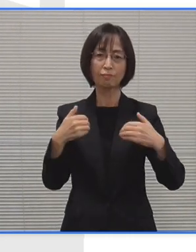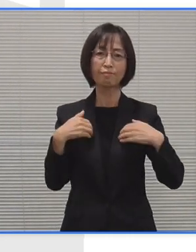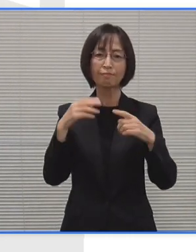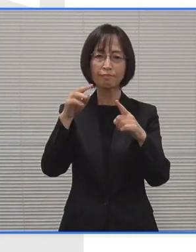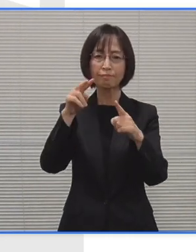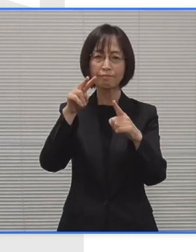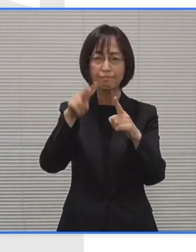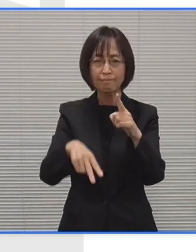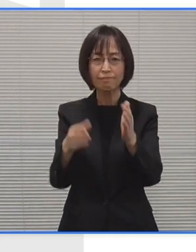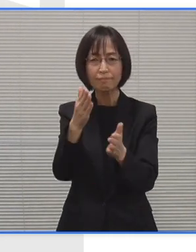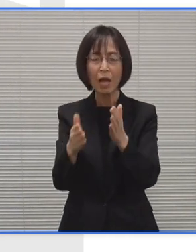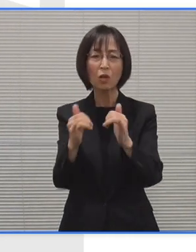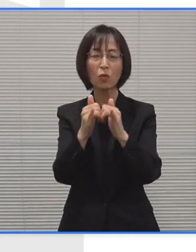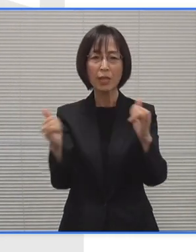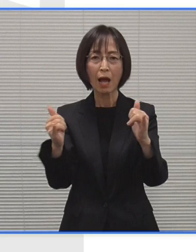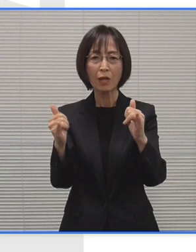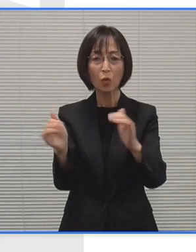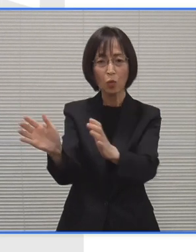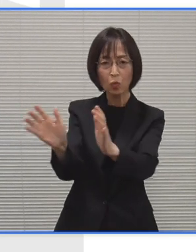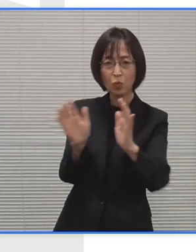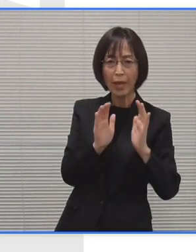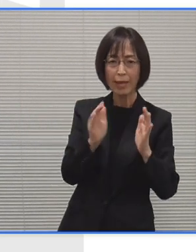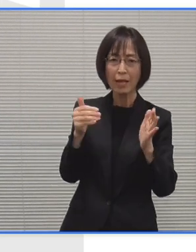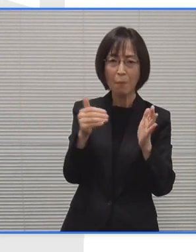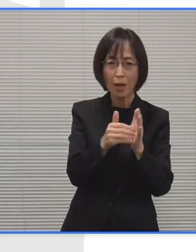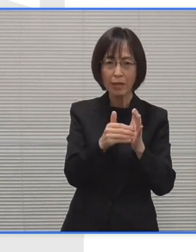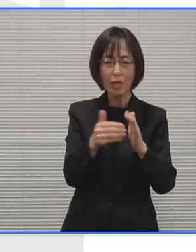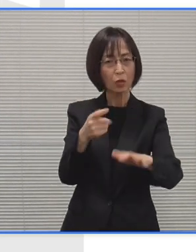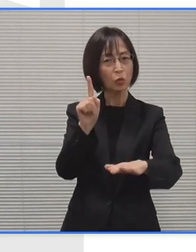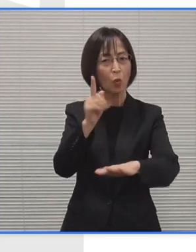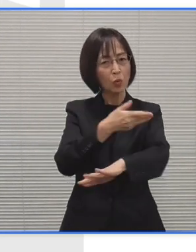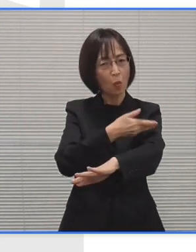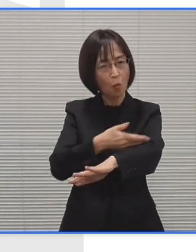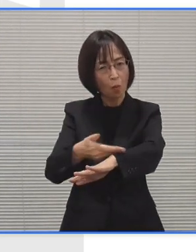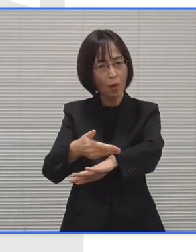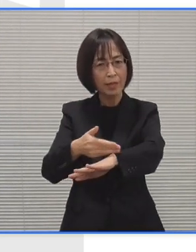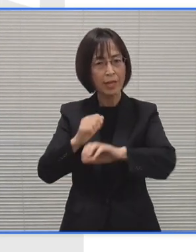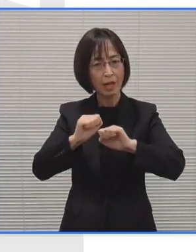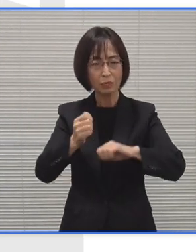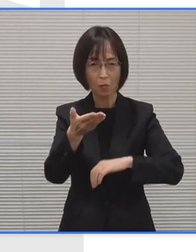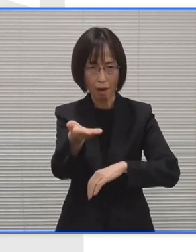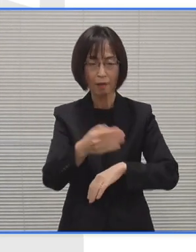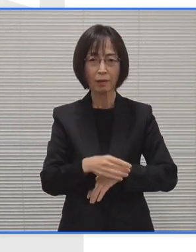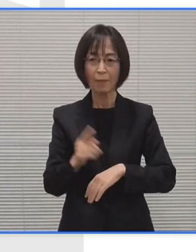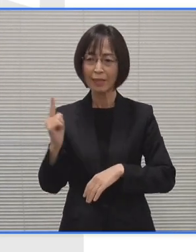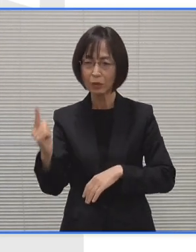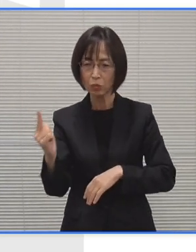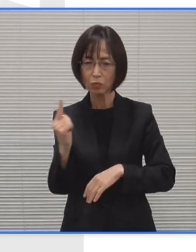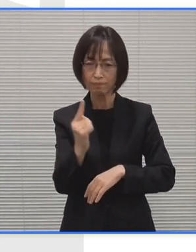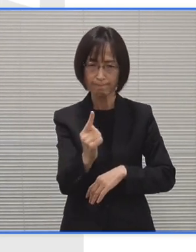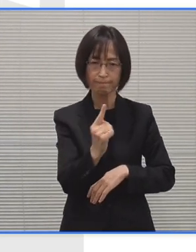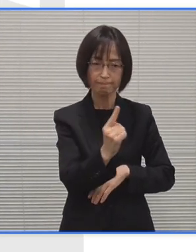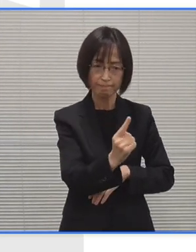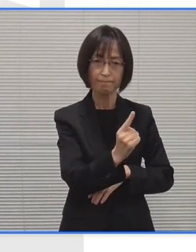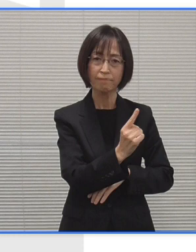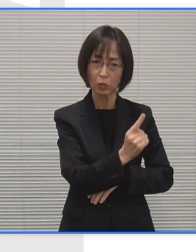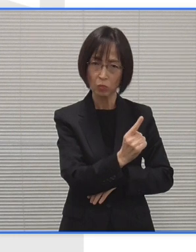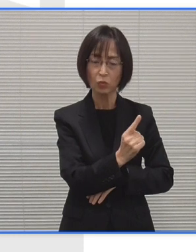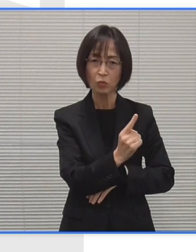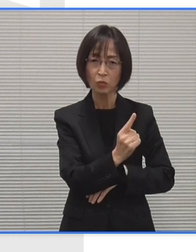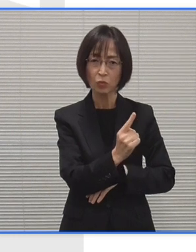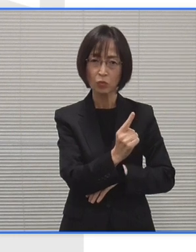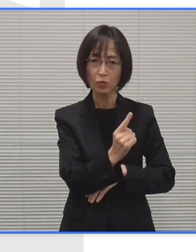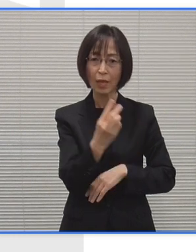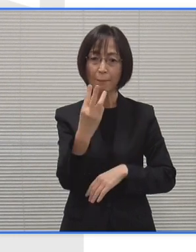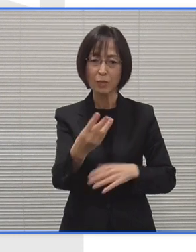者の受け入れまでどういう段取りでやるのだっていうようなことをですね、一つ一つ三